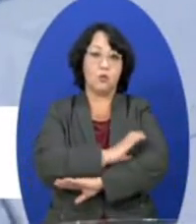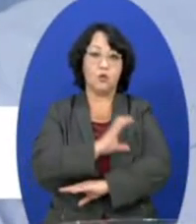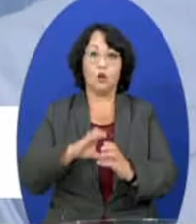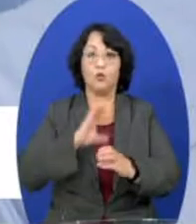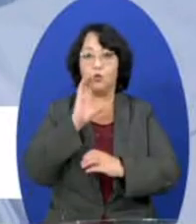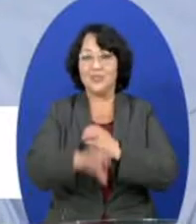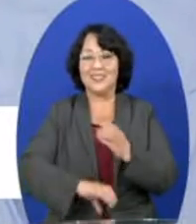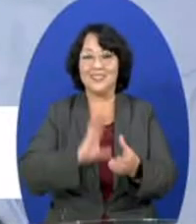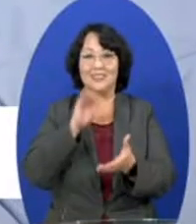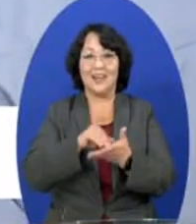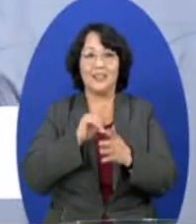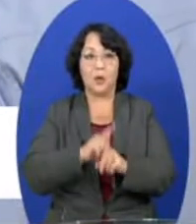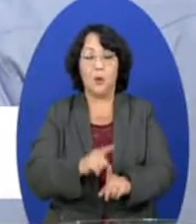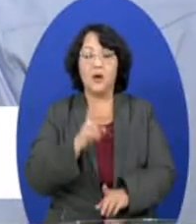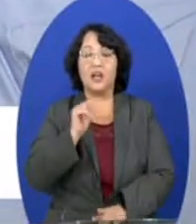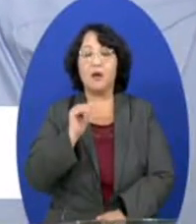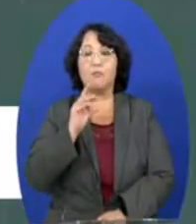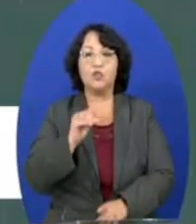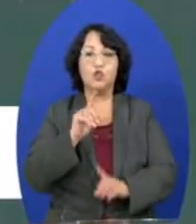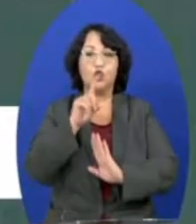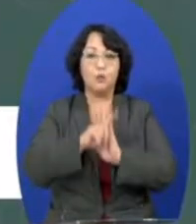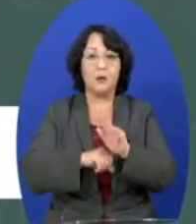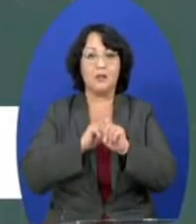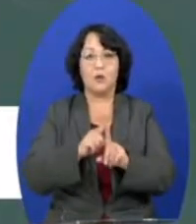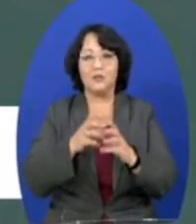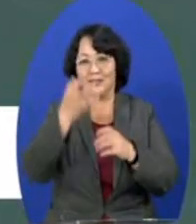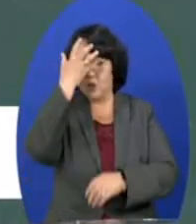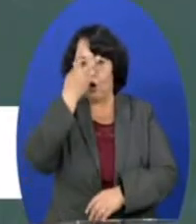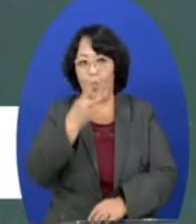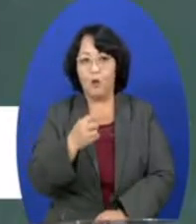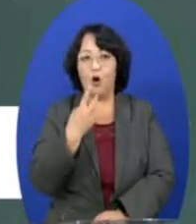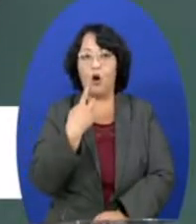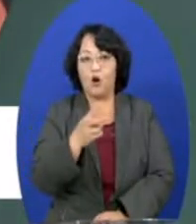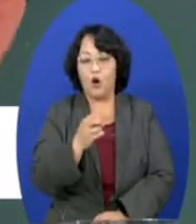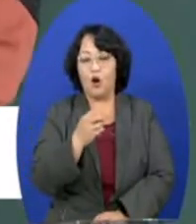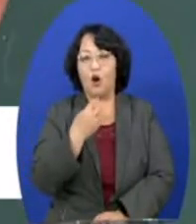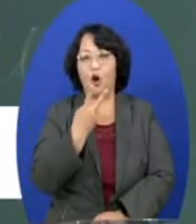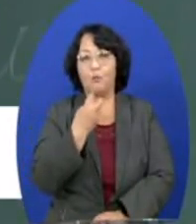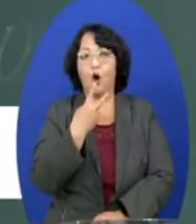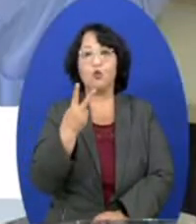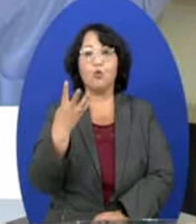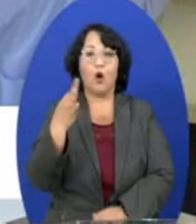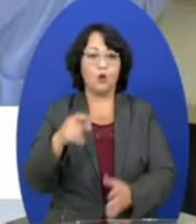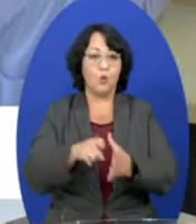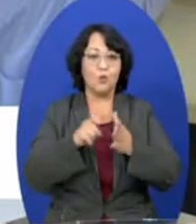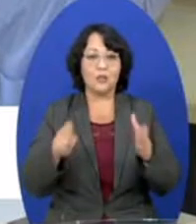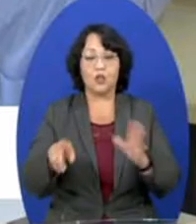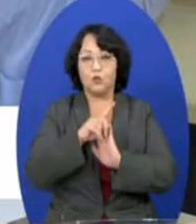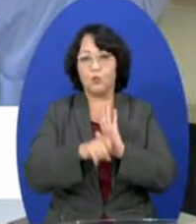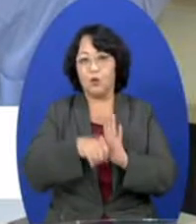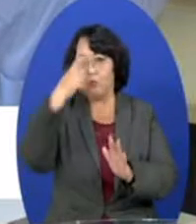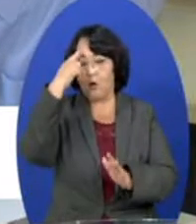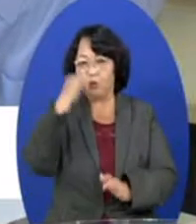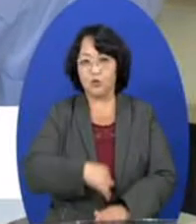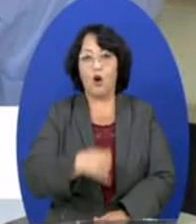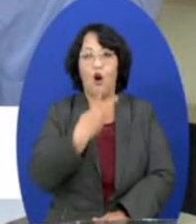Кембрижийн хөтөлбөрийг хэрэгжүүлэх талаар засгийн газрын 2020-2024 оны хөтөлбөр болон Монгол улсыг